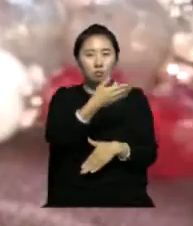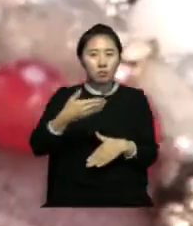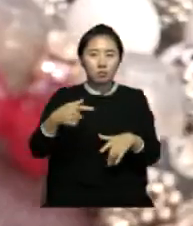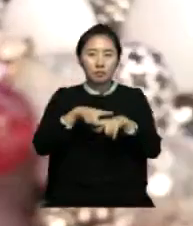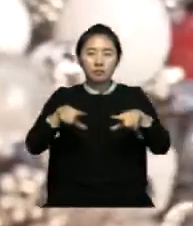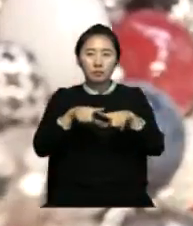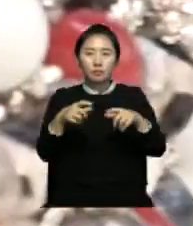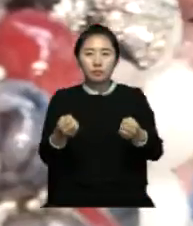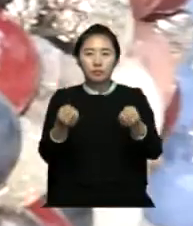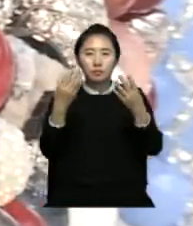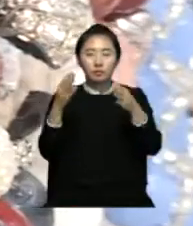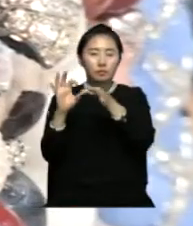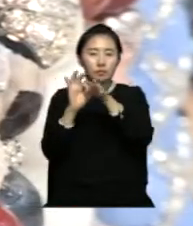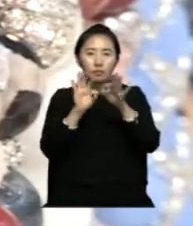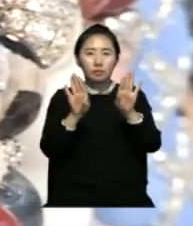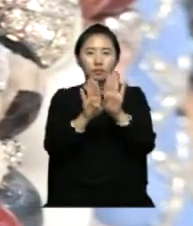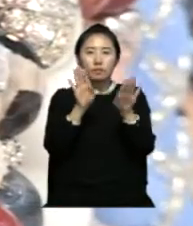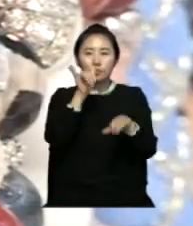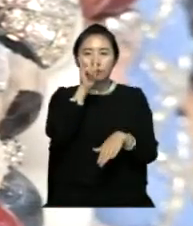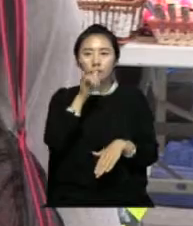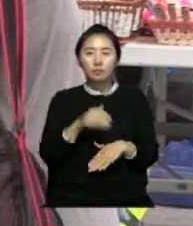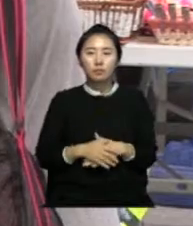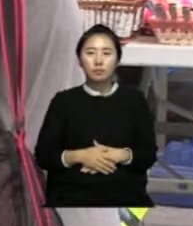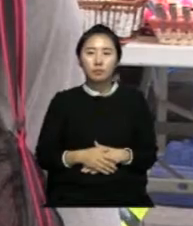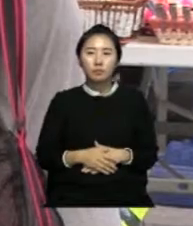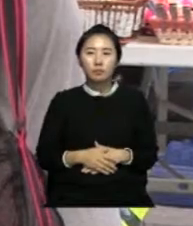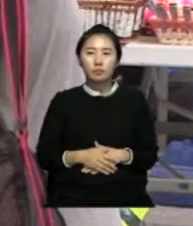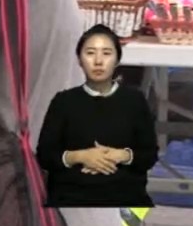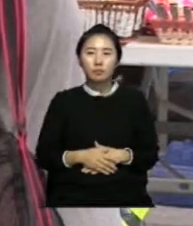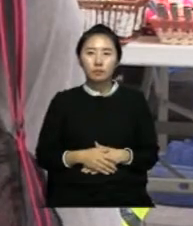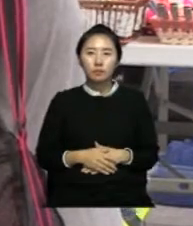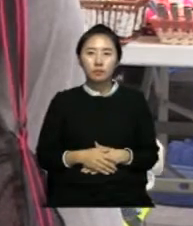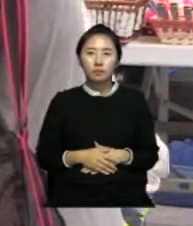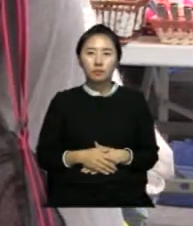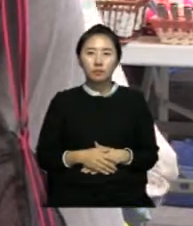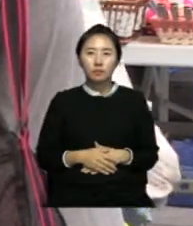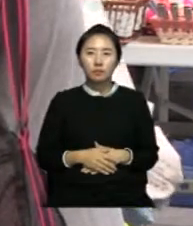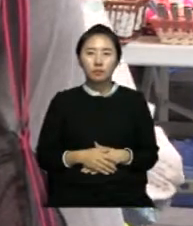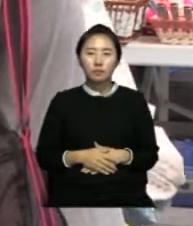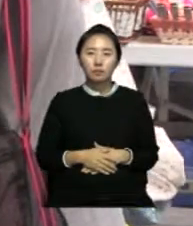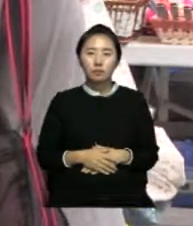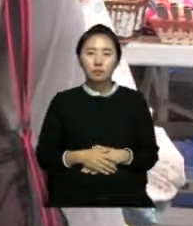행사 기간 상설로 열립니다. 딜라이브 서울 경기 케이블TV 서동철입니다.